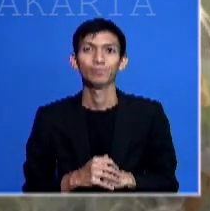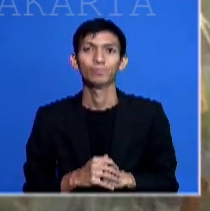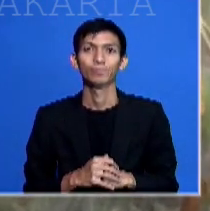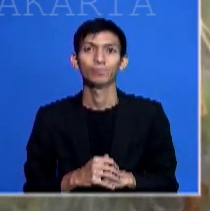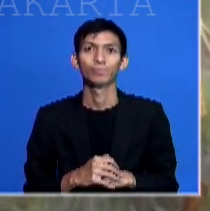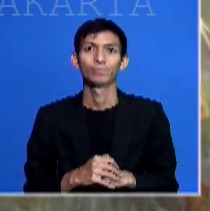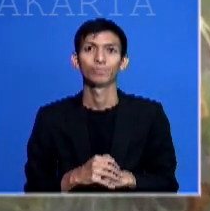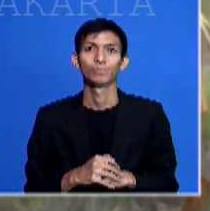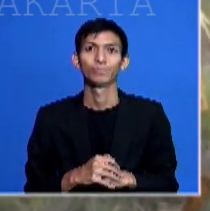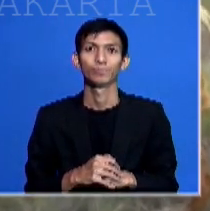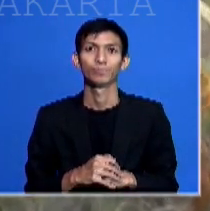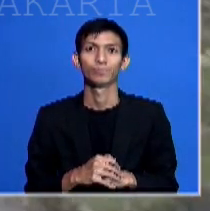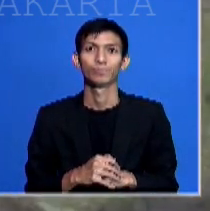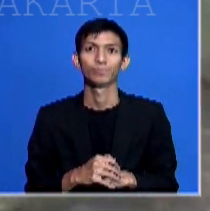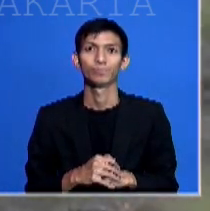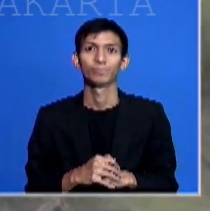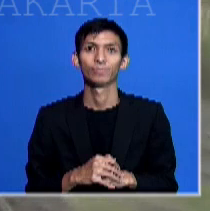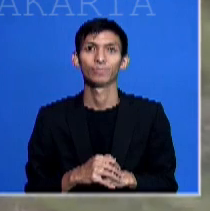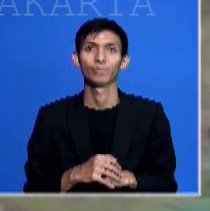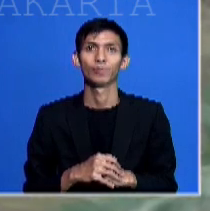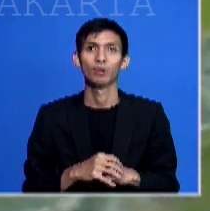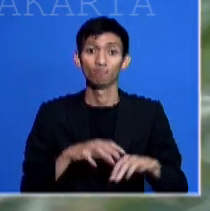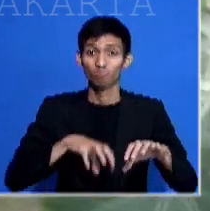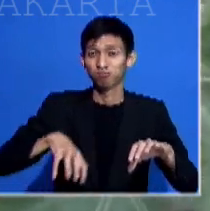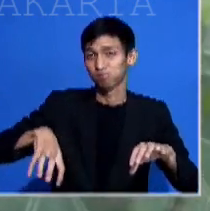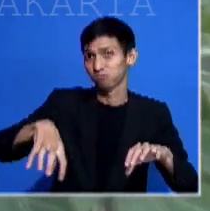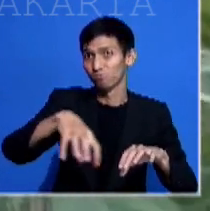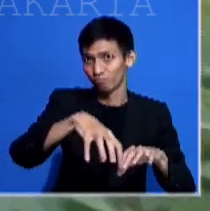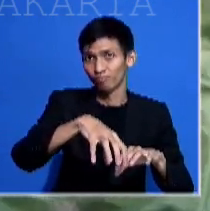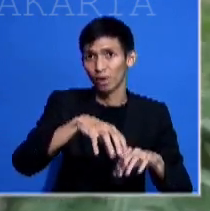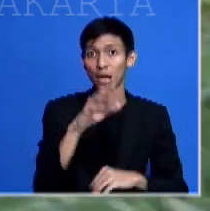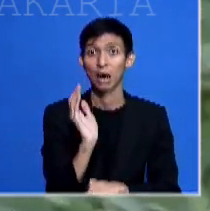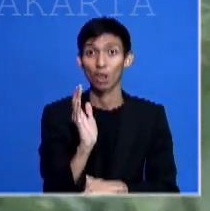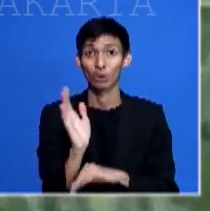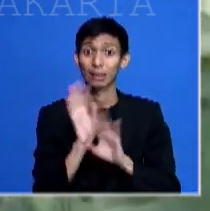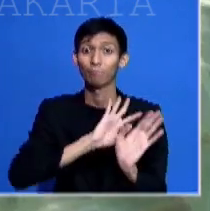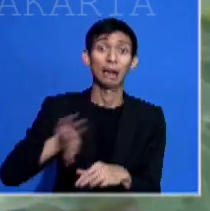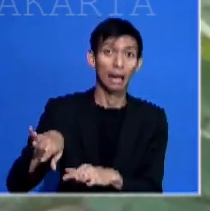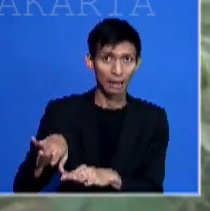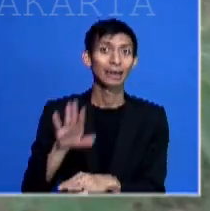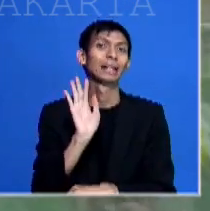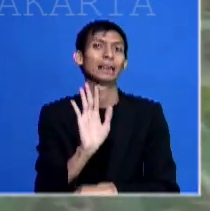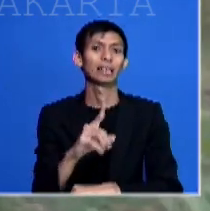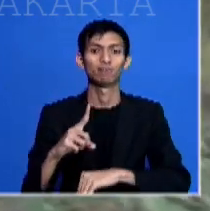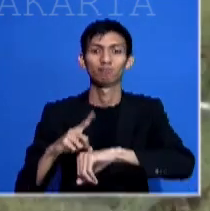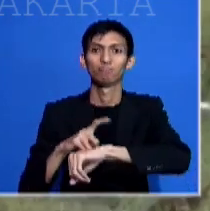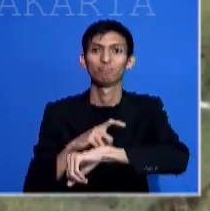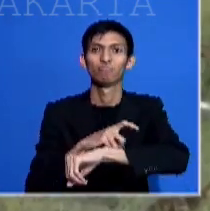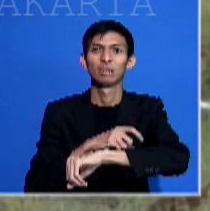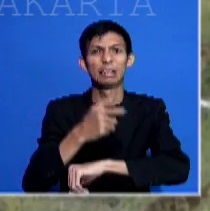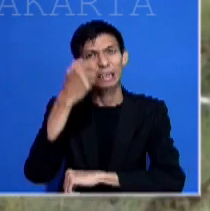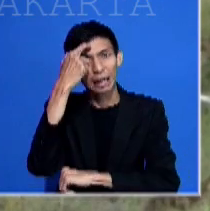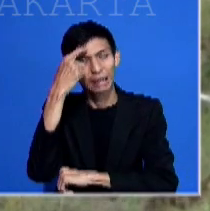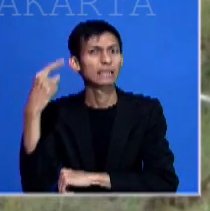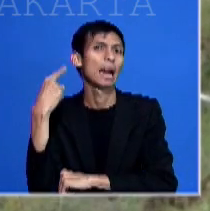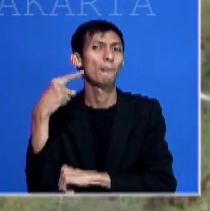Ing saperangan papan pundi kemawon menawi tanaman boten dipun rimat badhe njalari kawontenan tanaman boten sae, langkung